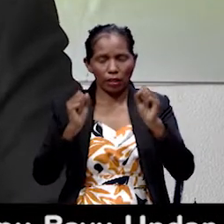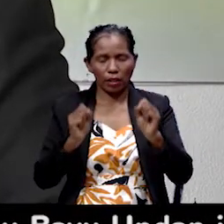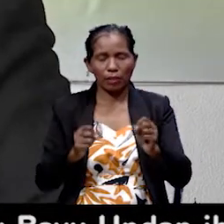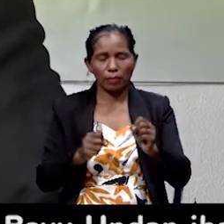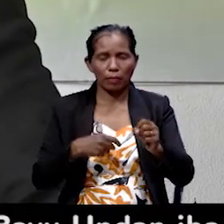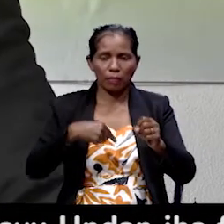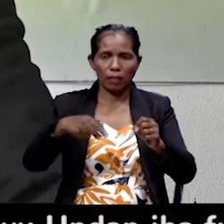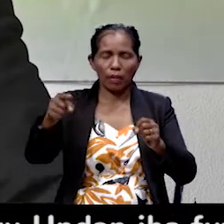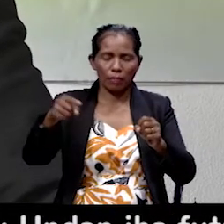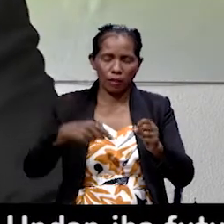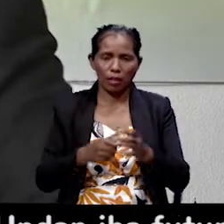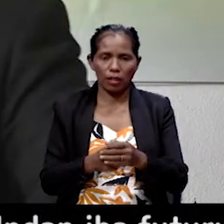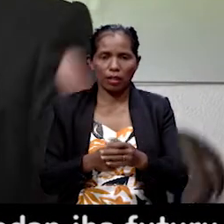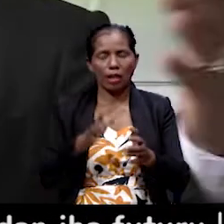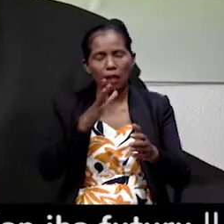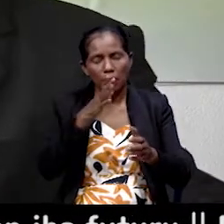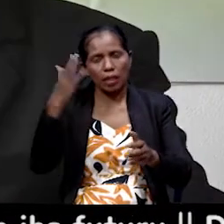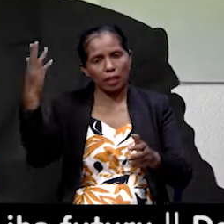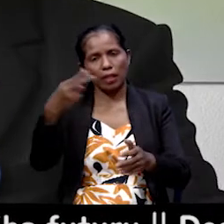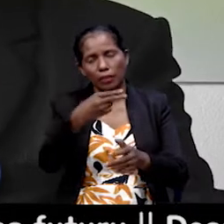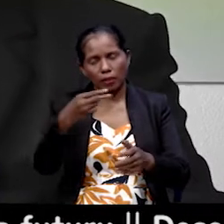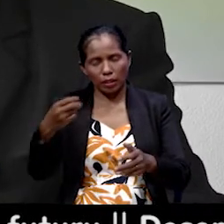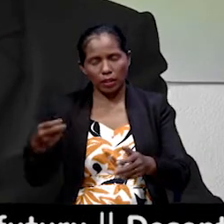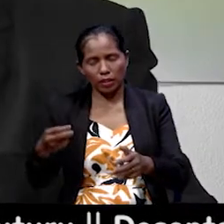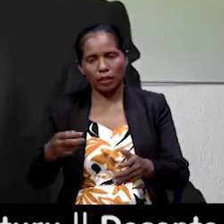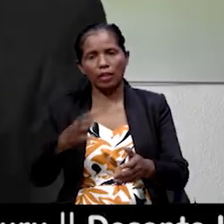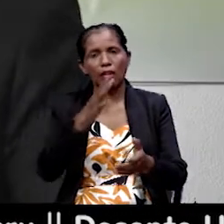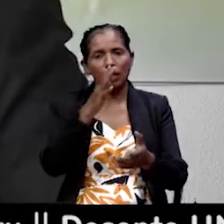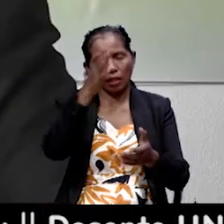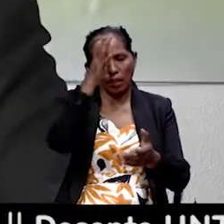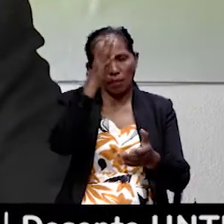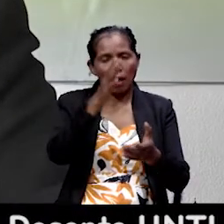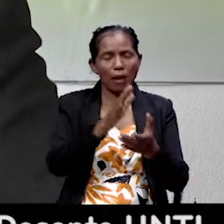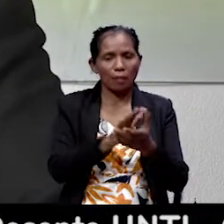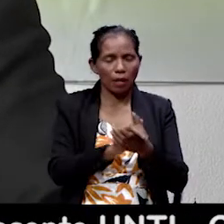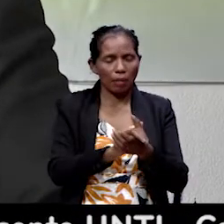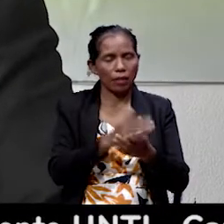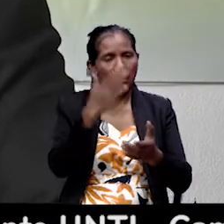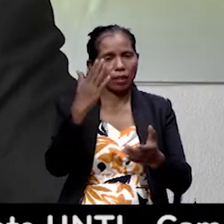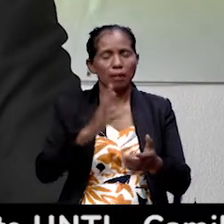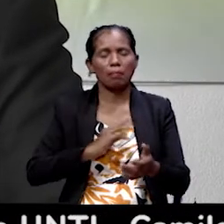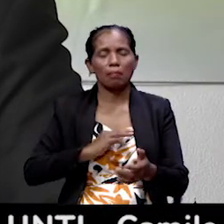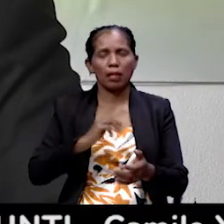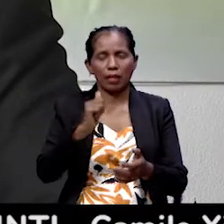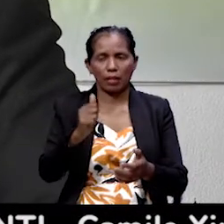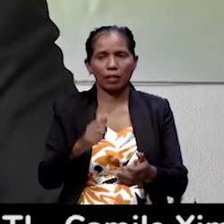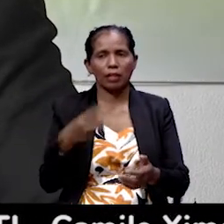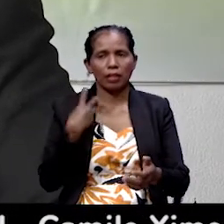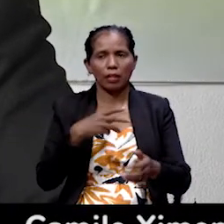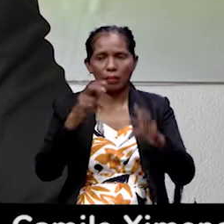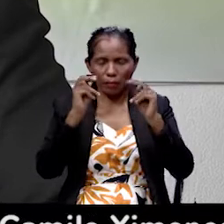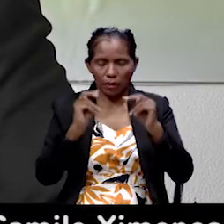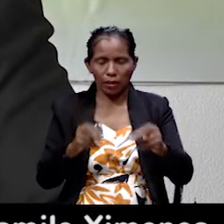ya, mertuanya di Atambua, istrinya ada, mertuanya ada di Maliana. Jadi di sini memang kita perlu